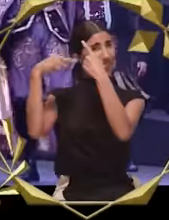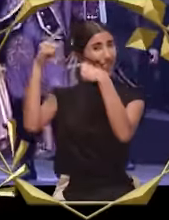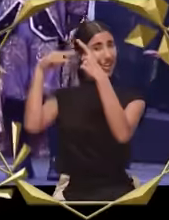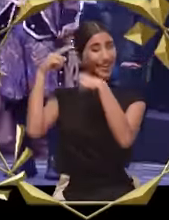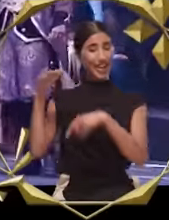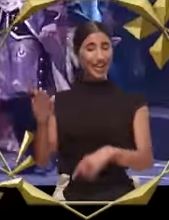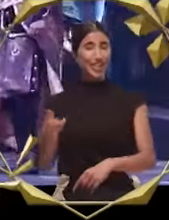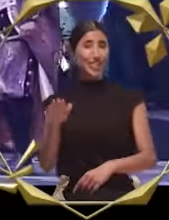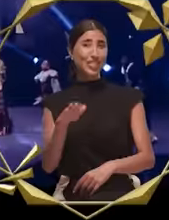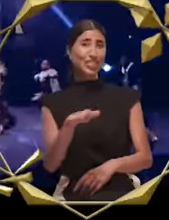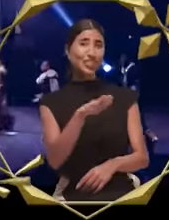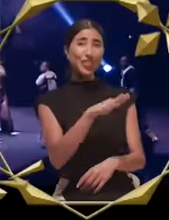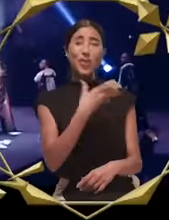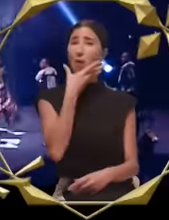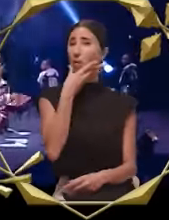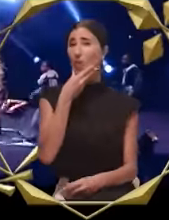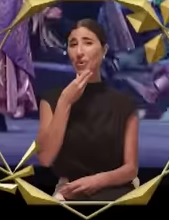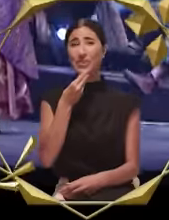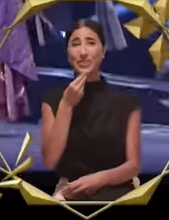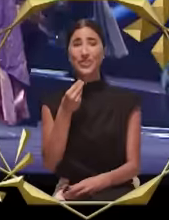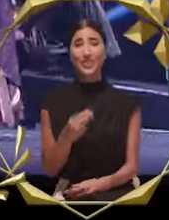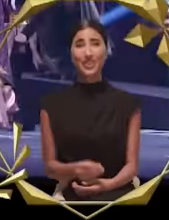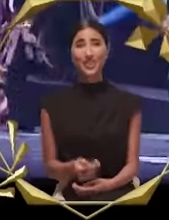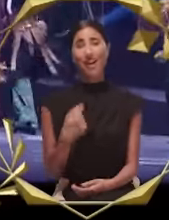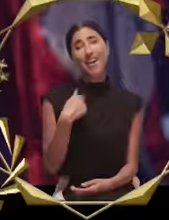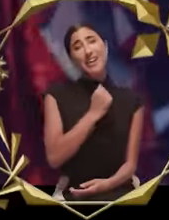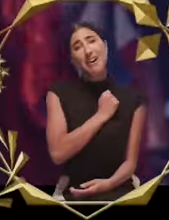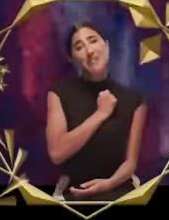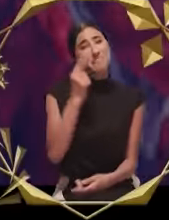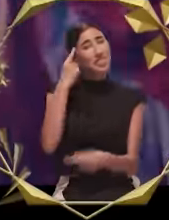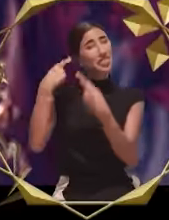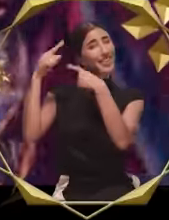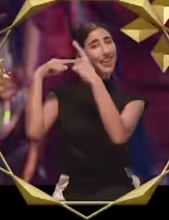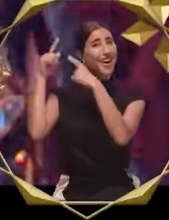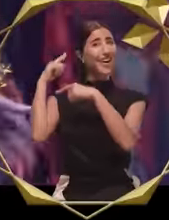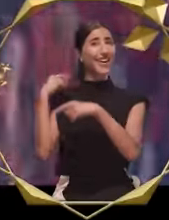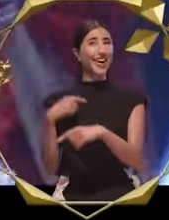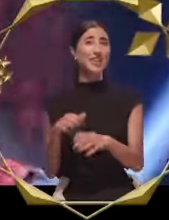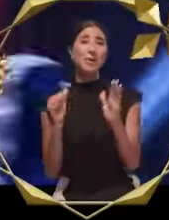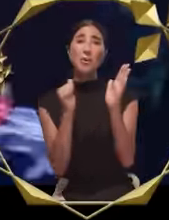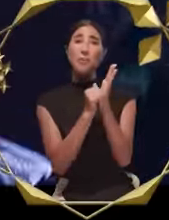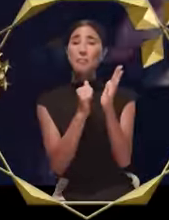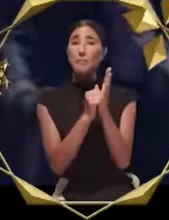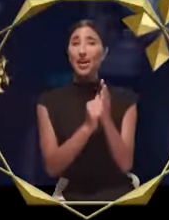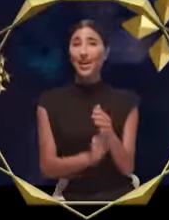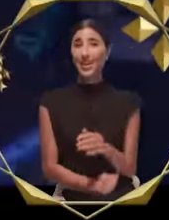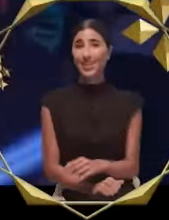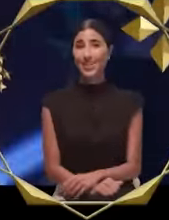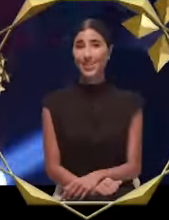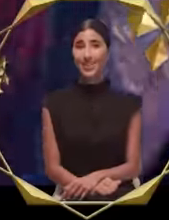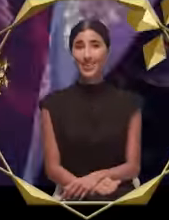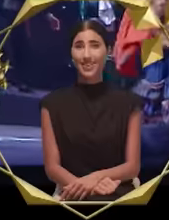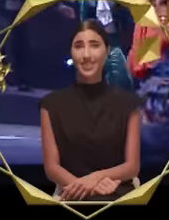أحضان. وكنز طفولتنا القديمة نغلب به فقر النسيان. البيت أنت